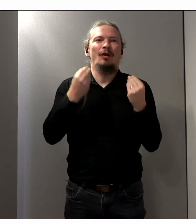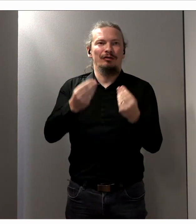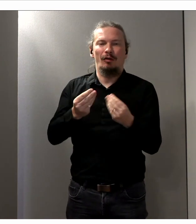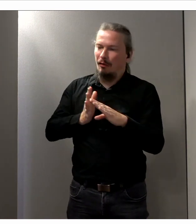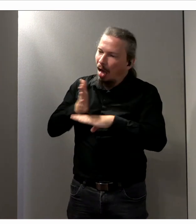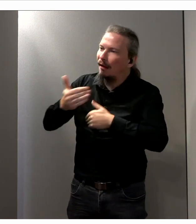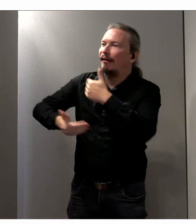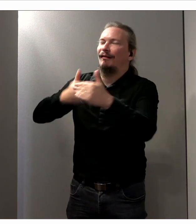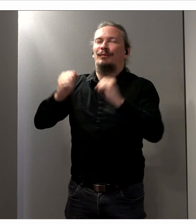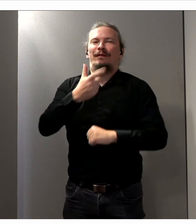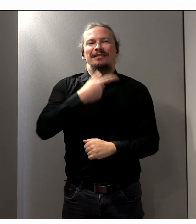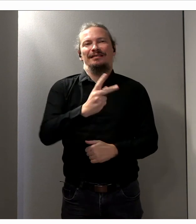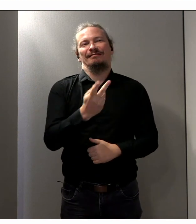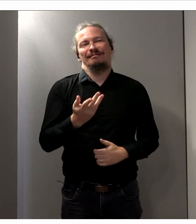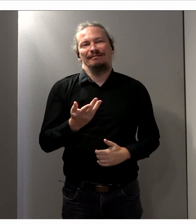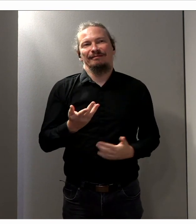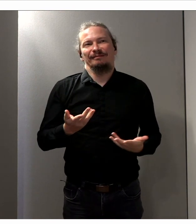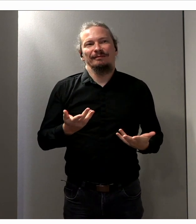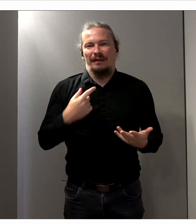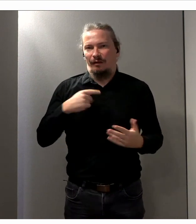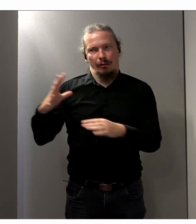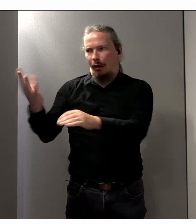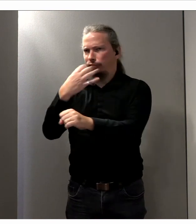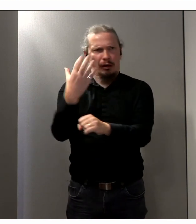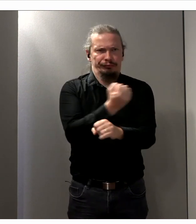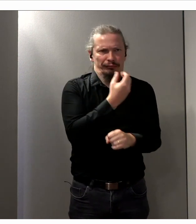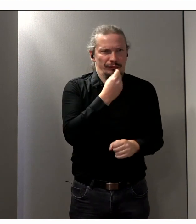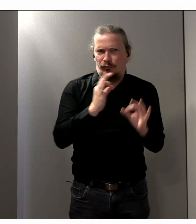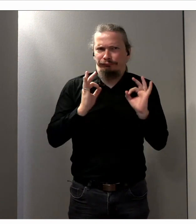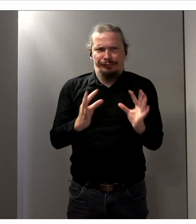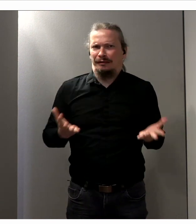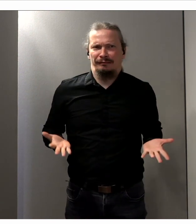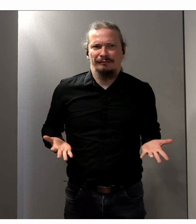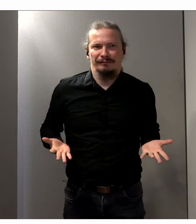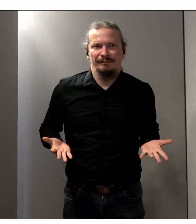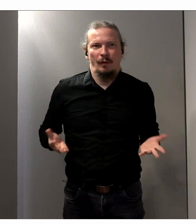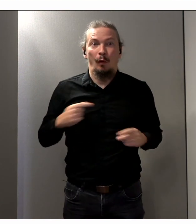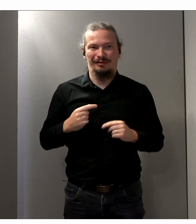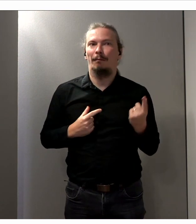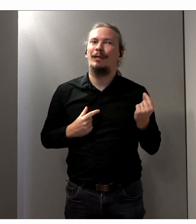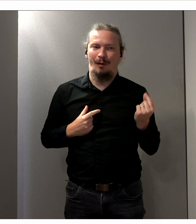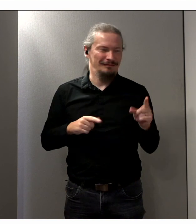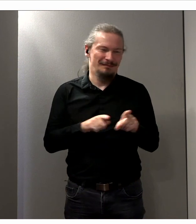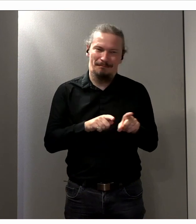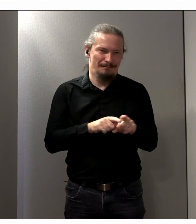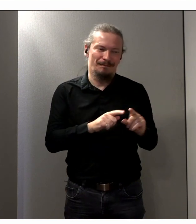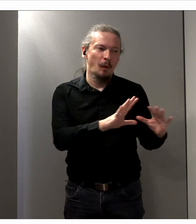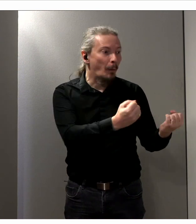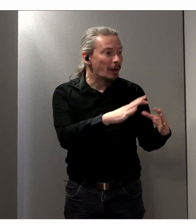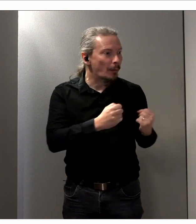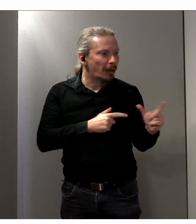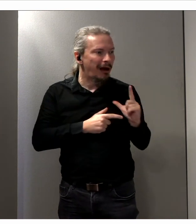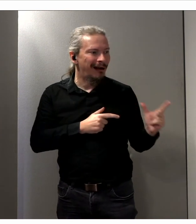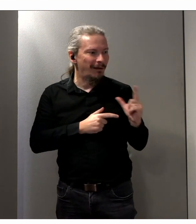facilement. Et donc, on est exactement dans du win-win, du gagnant-gagnant. Et on est dans un binôme aussi de compétences, sauf